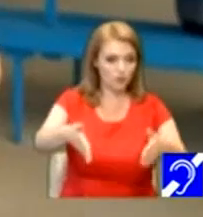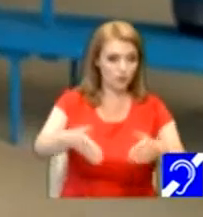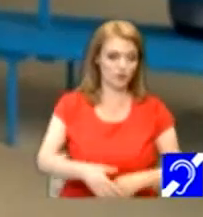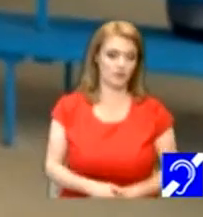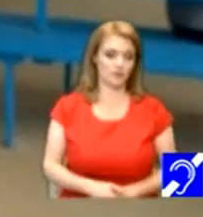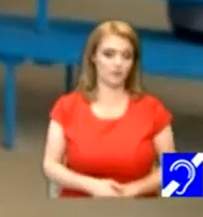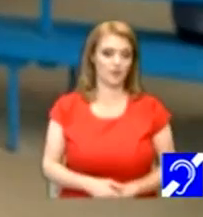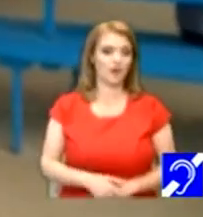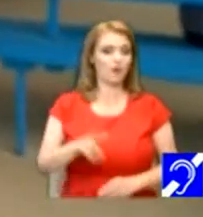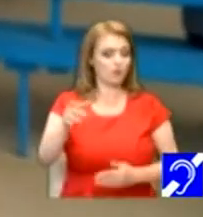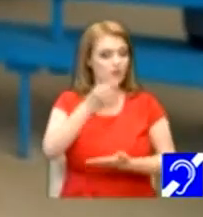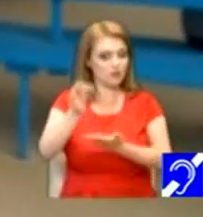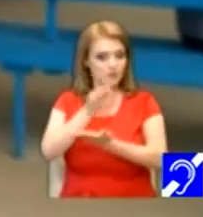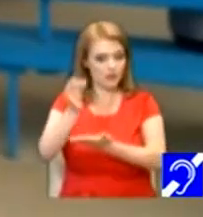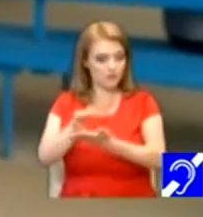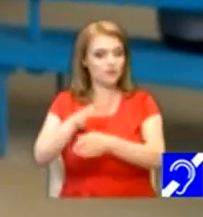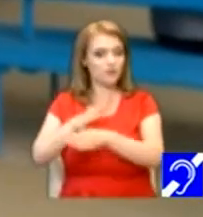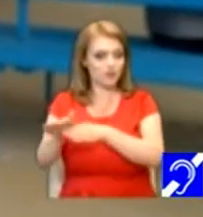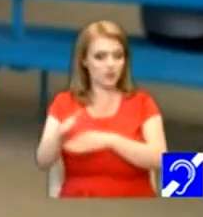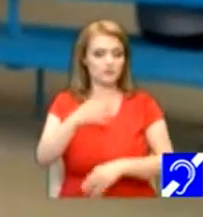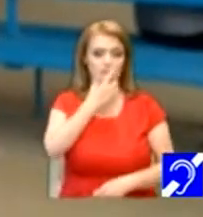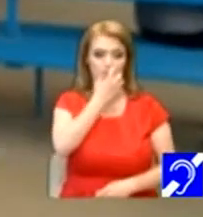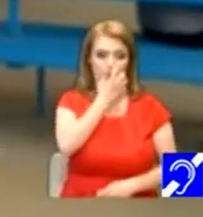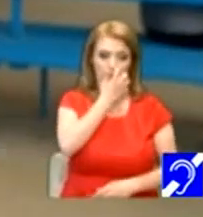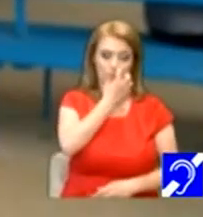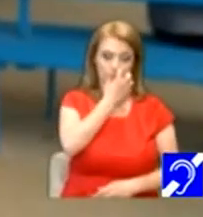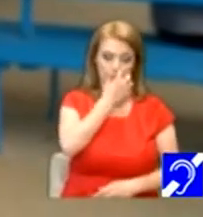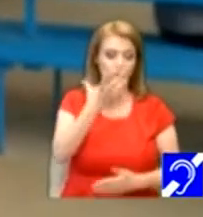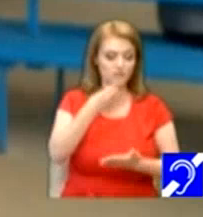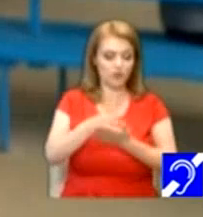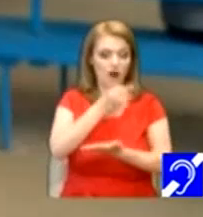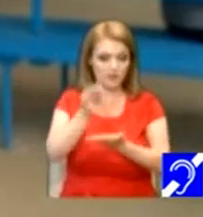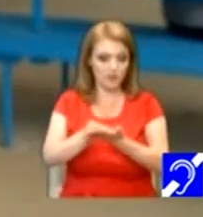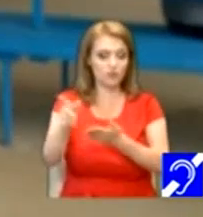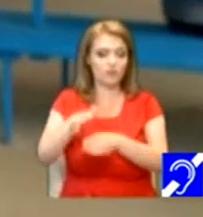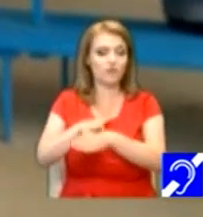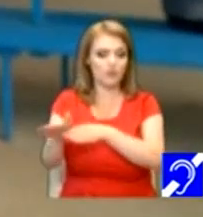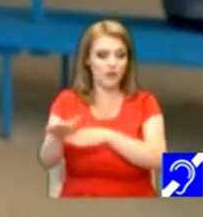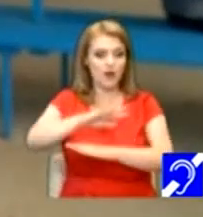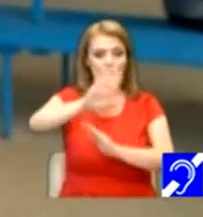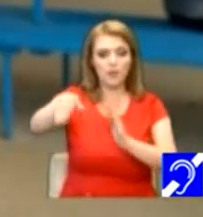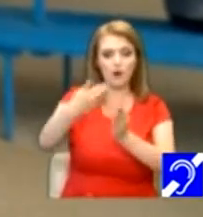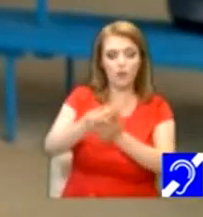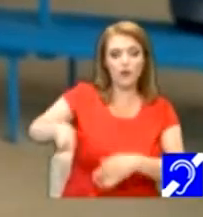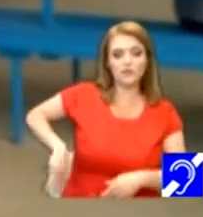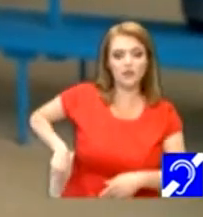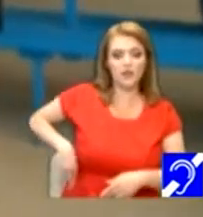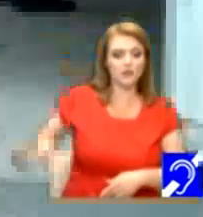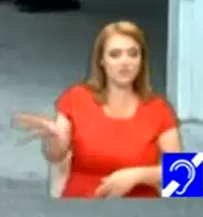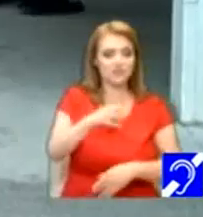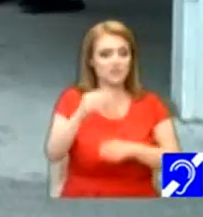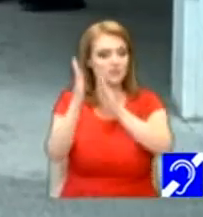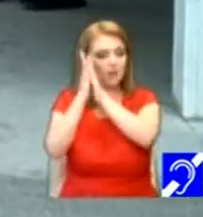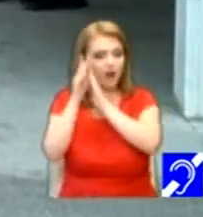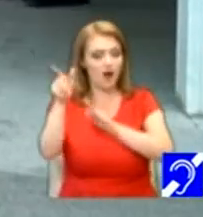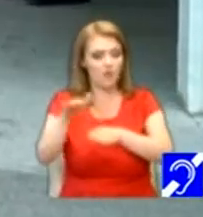mai sunt și răspunderi față de unii șefi care până mulți dormeau la locul de lucru.